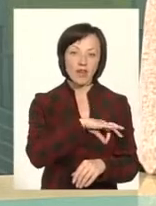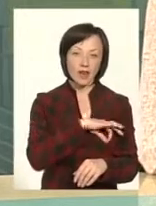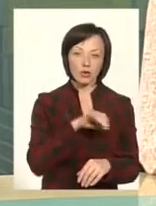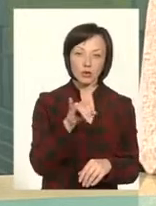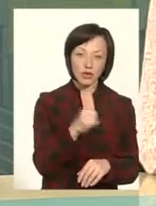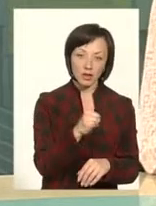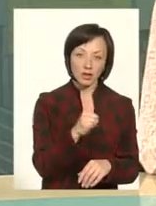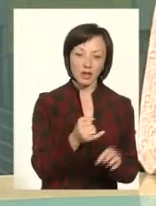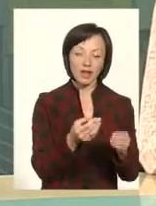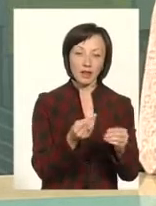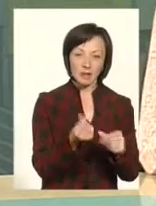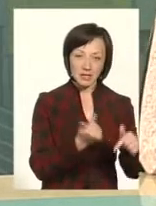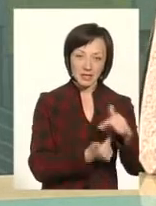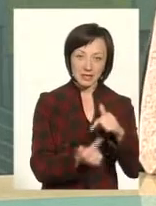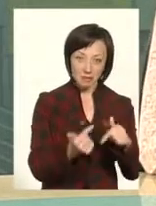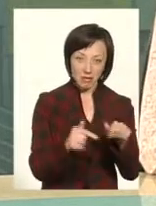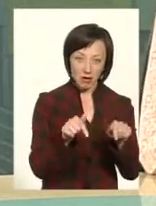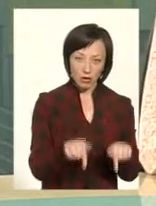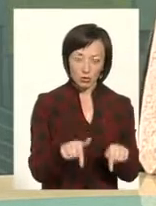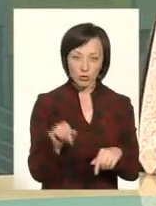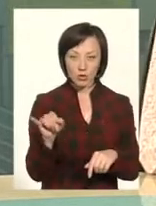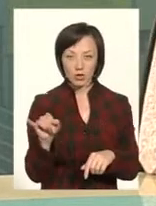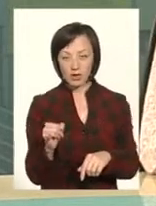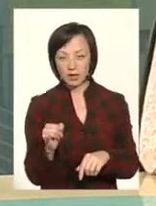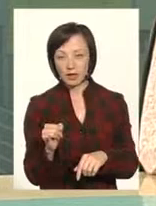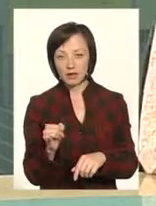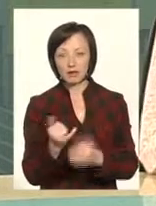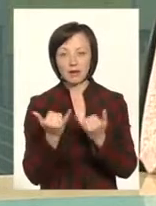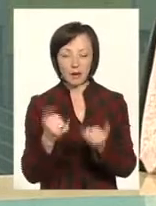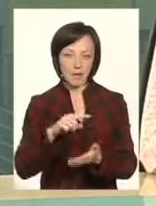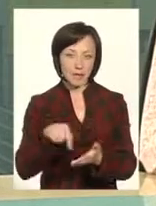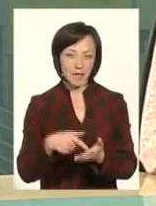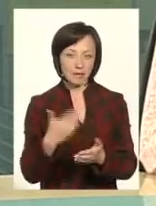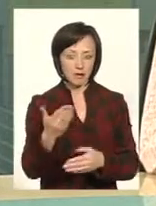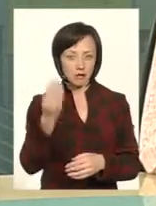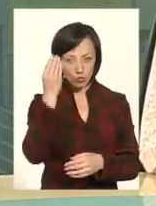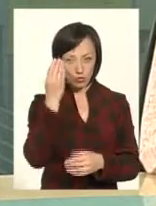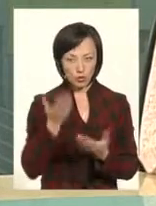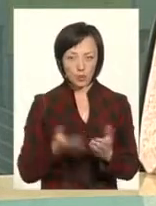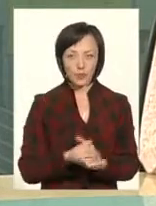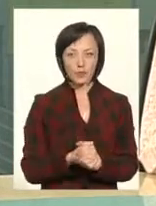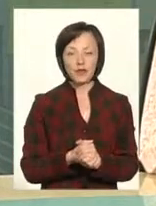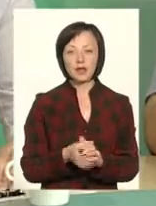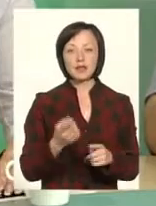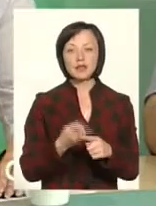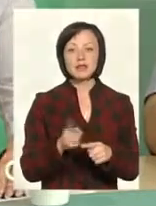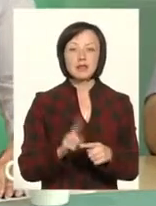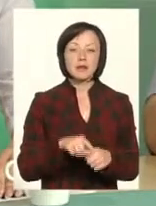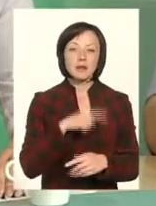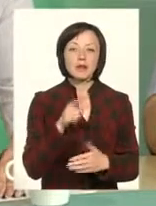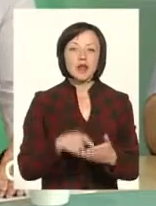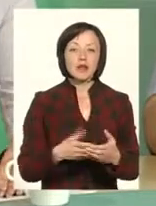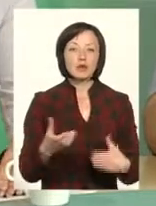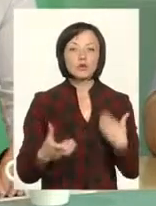і інвестору внутрішньому, і безпосередньо місту, на вашу думку? Ви розумієте, це питання, яке